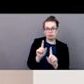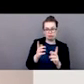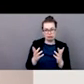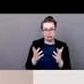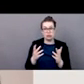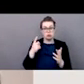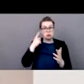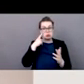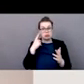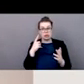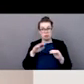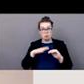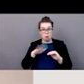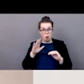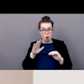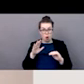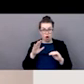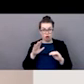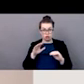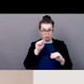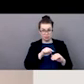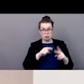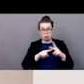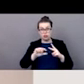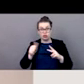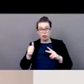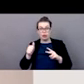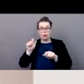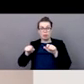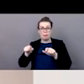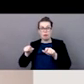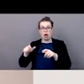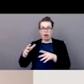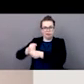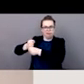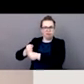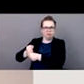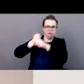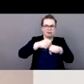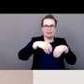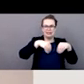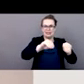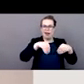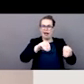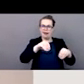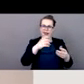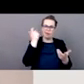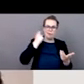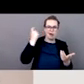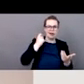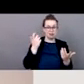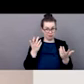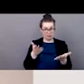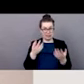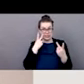ce trafic des êtres humains semble être un phénomène global oui nous avons entendu de plusieurs sources aussi que